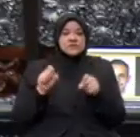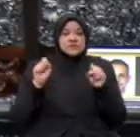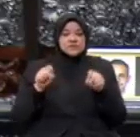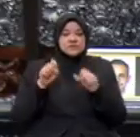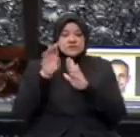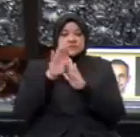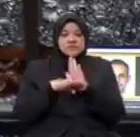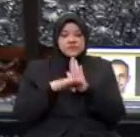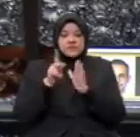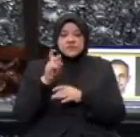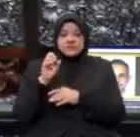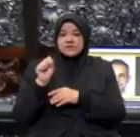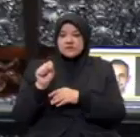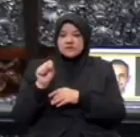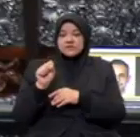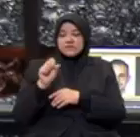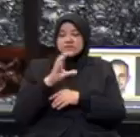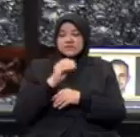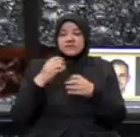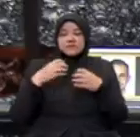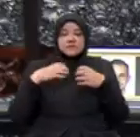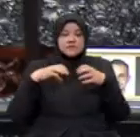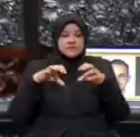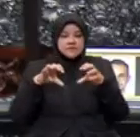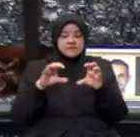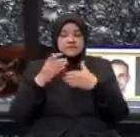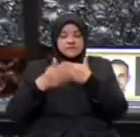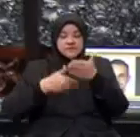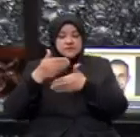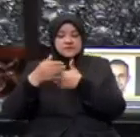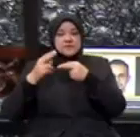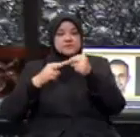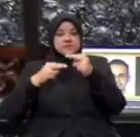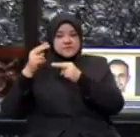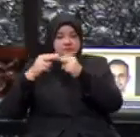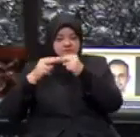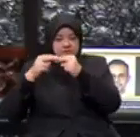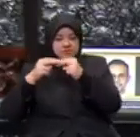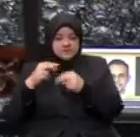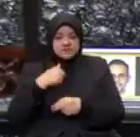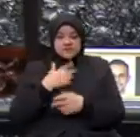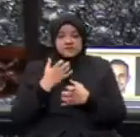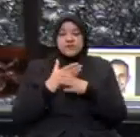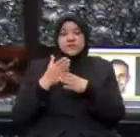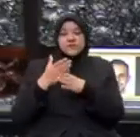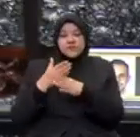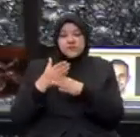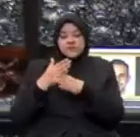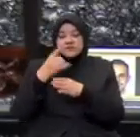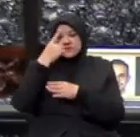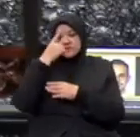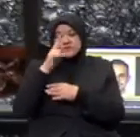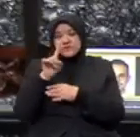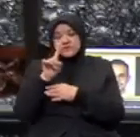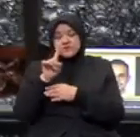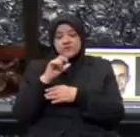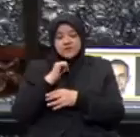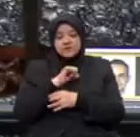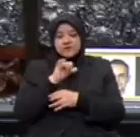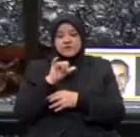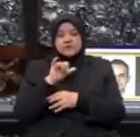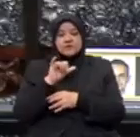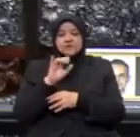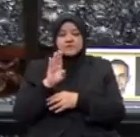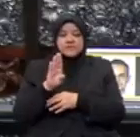boleh mengurangkan kos dan mempercepatkan proses pembinaan. Saya ingin berkongsi kepada Ahli Yang